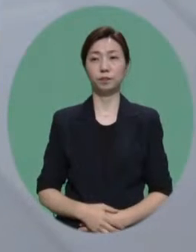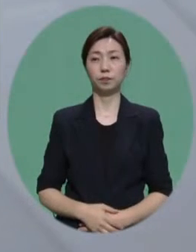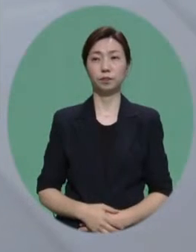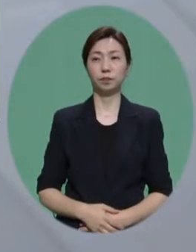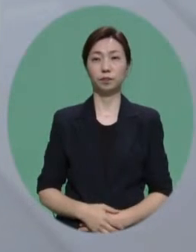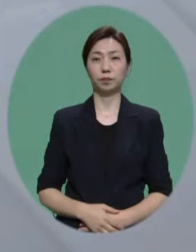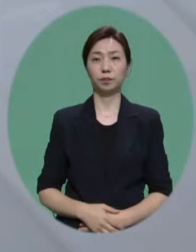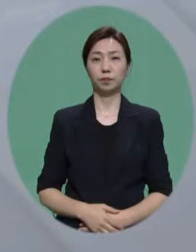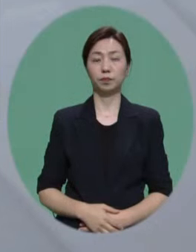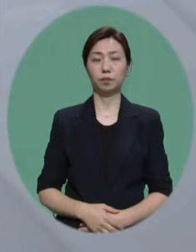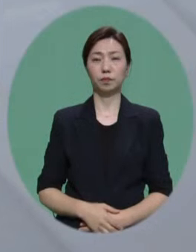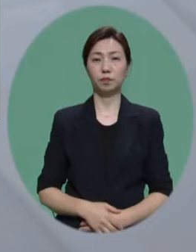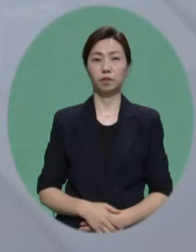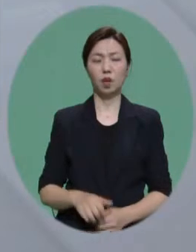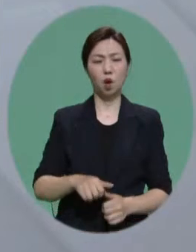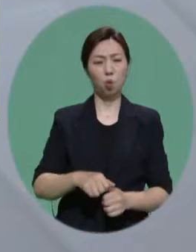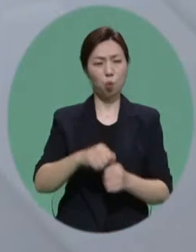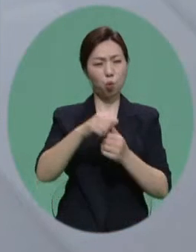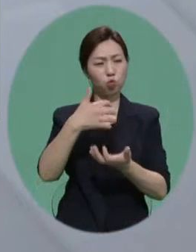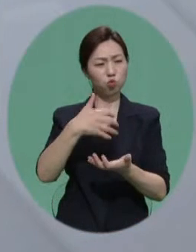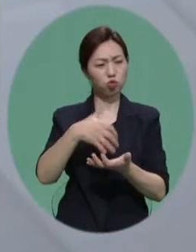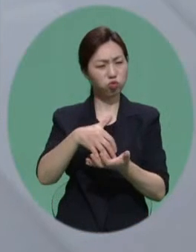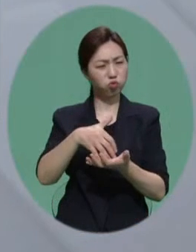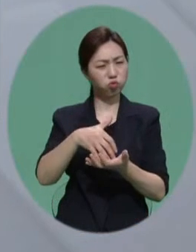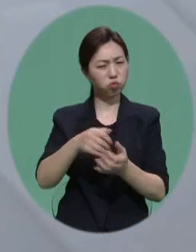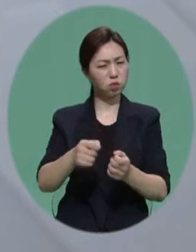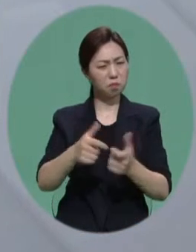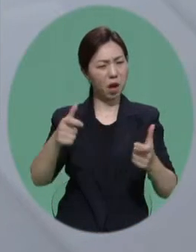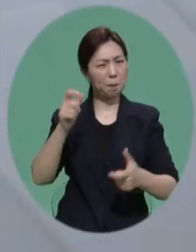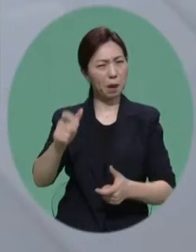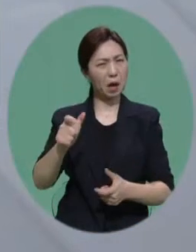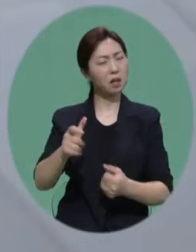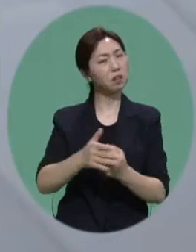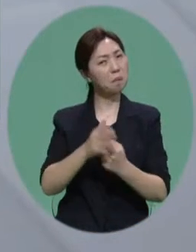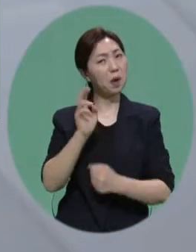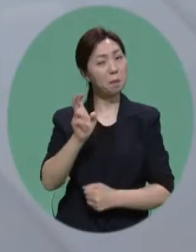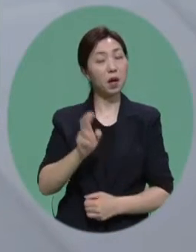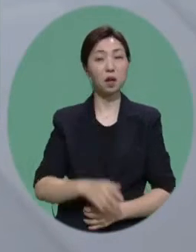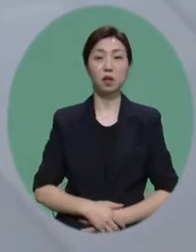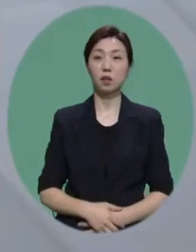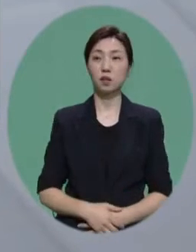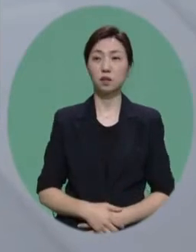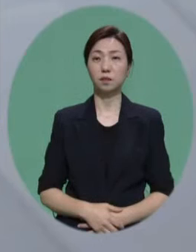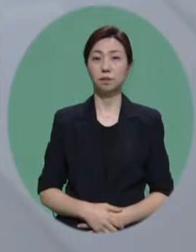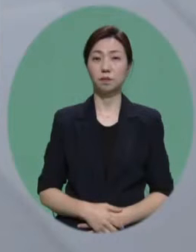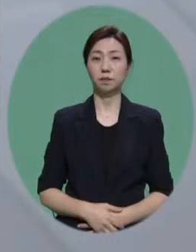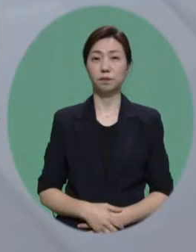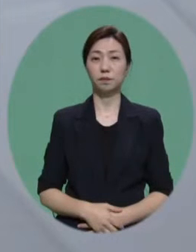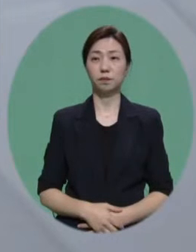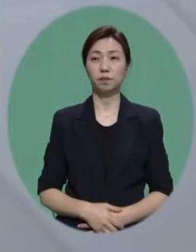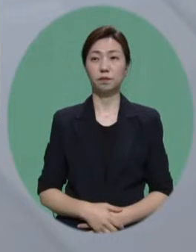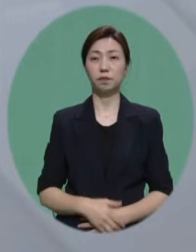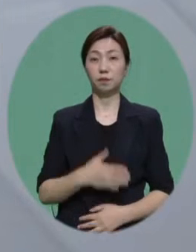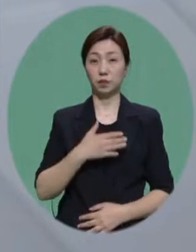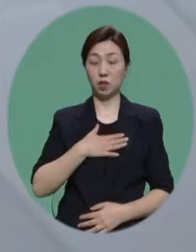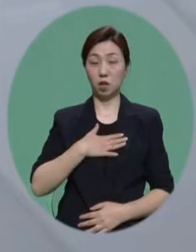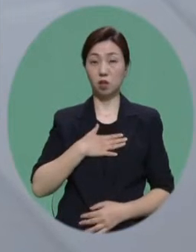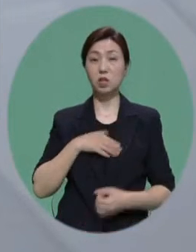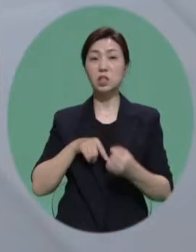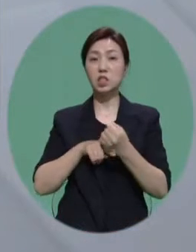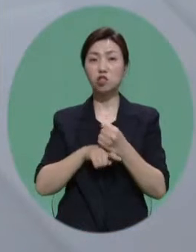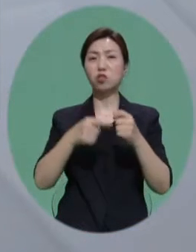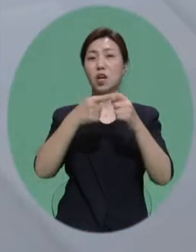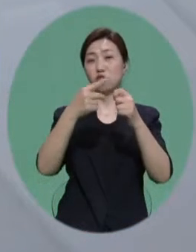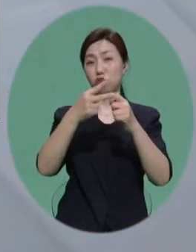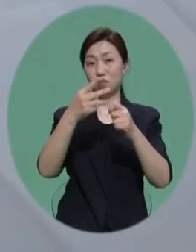이라든지 뭐 이런 것이 큰 원인이 아닌가 싶습니다 저는 3가지 정도를 들고 싶습니다